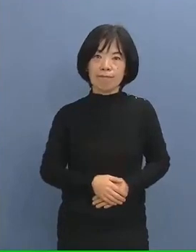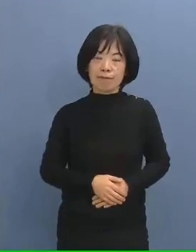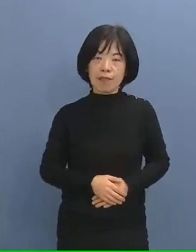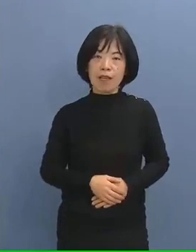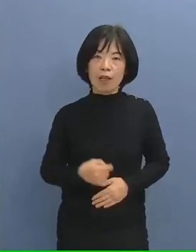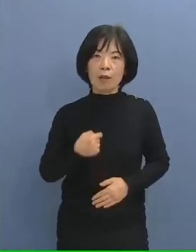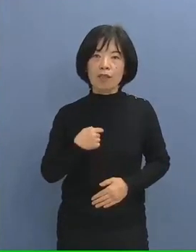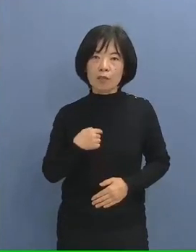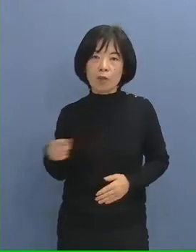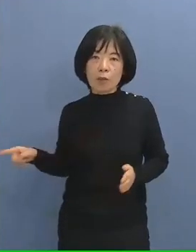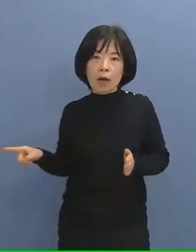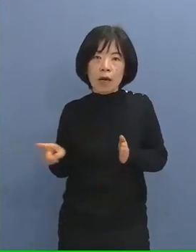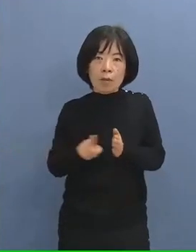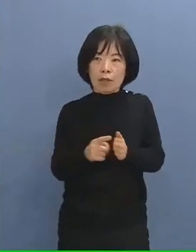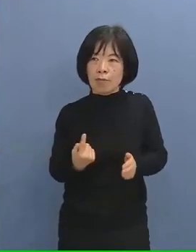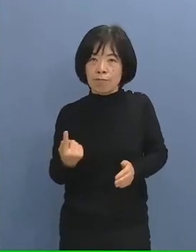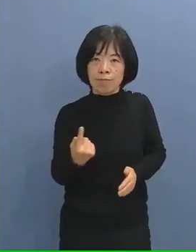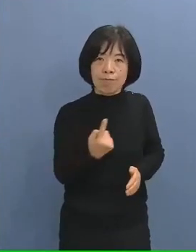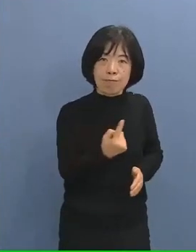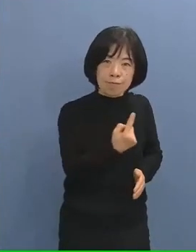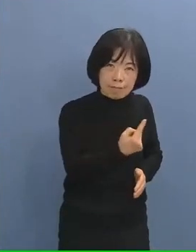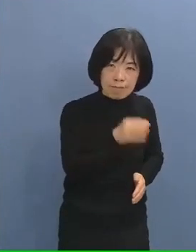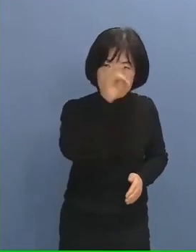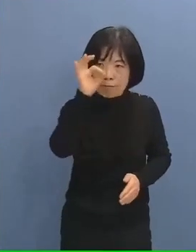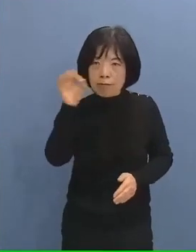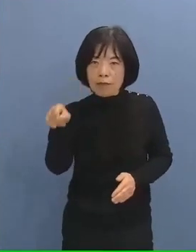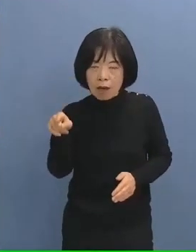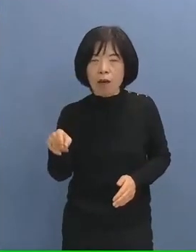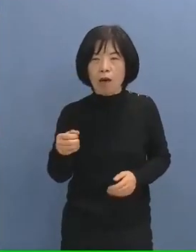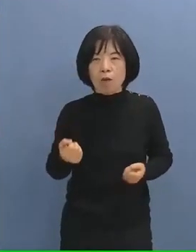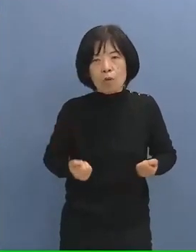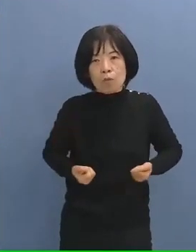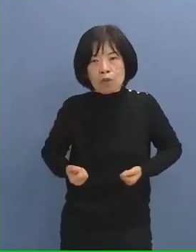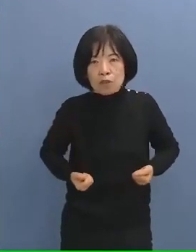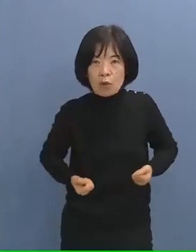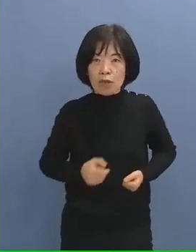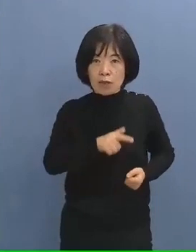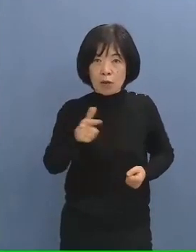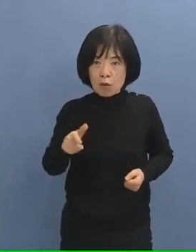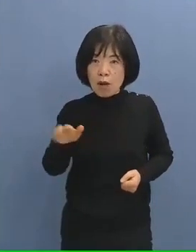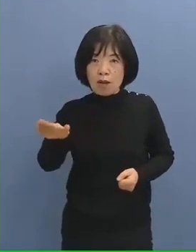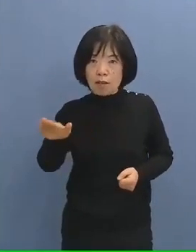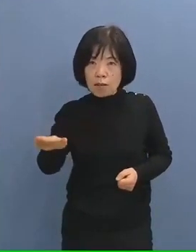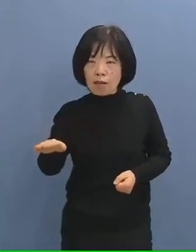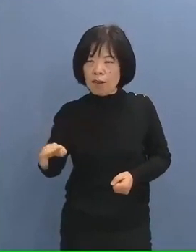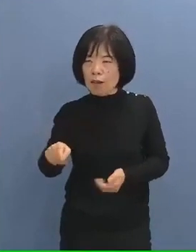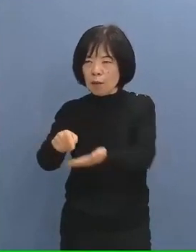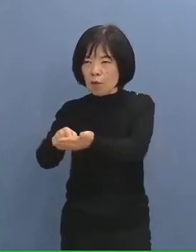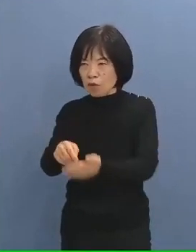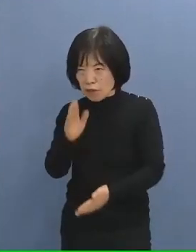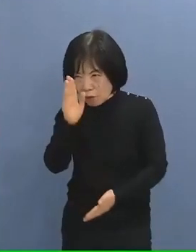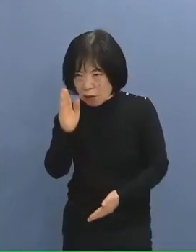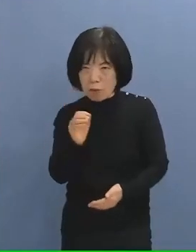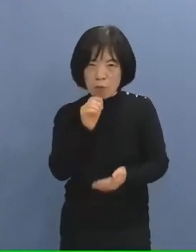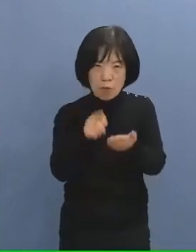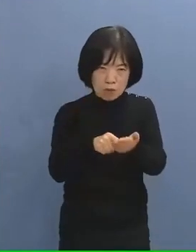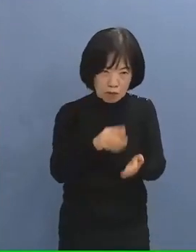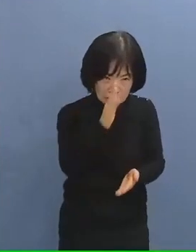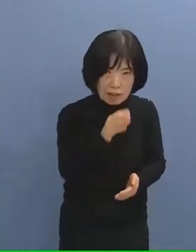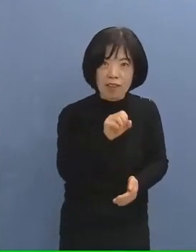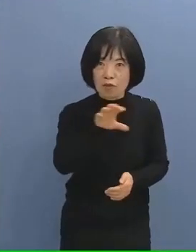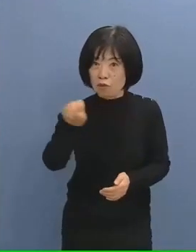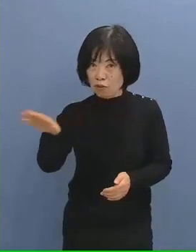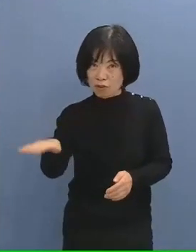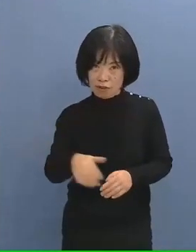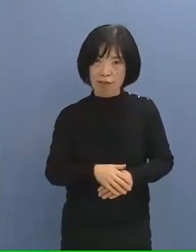ろんなところ行く際に、これは面白いなと思った人にはぜひ応募してくださいとか、いろいろ個別にやってきたんですけど、現時点で最